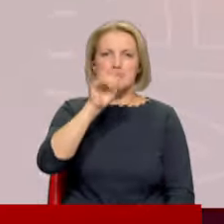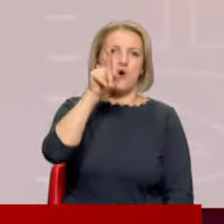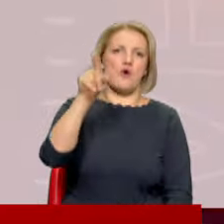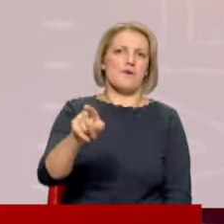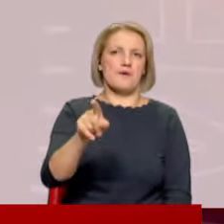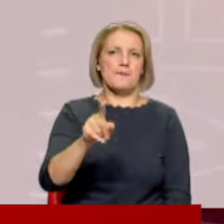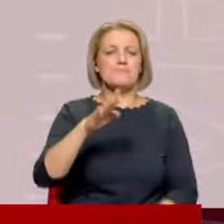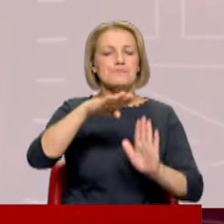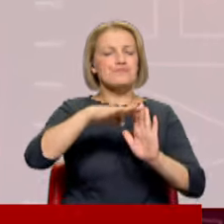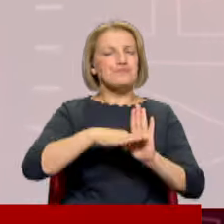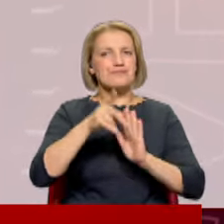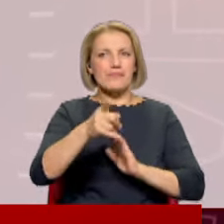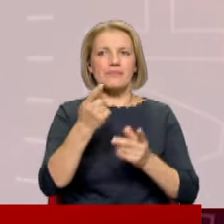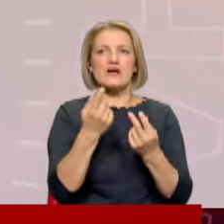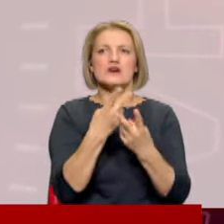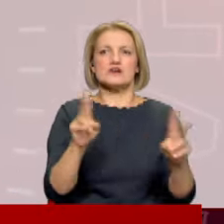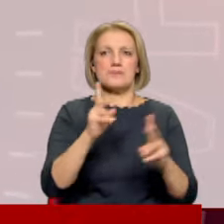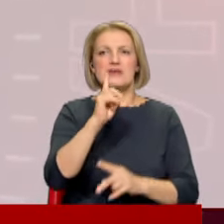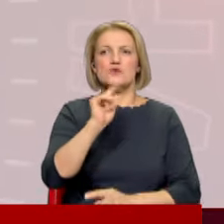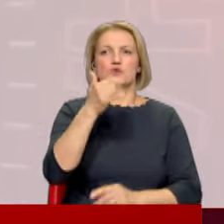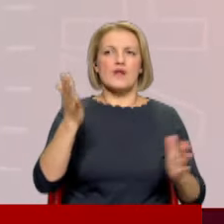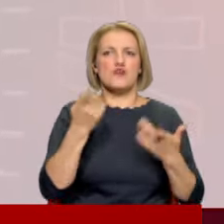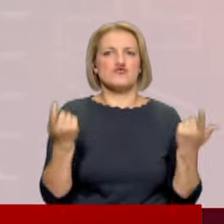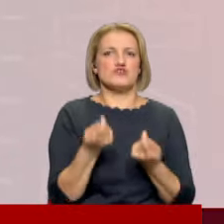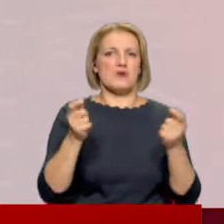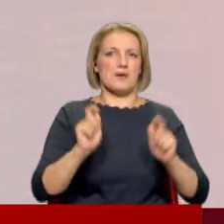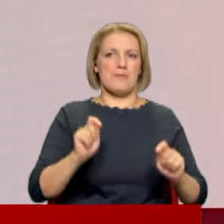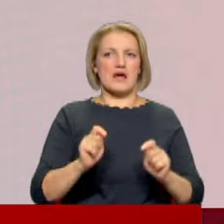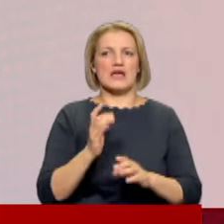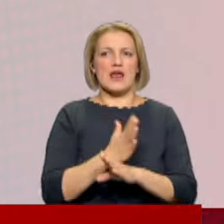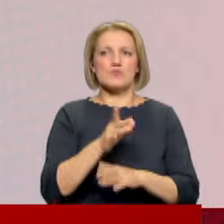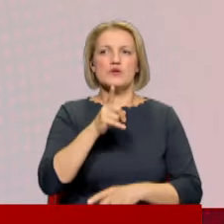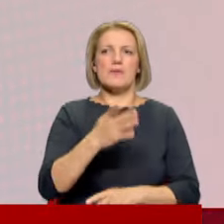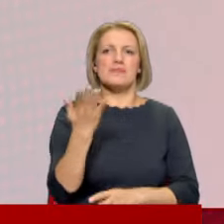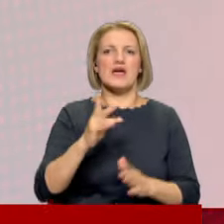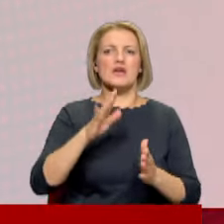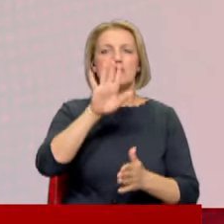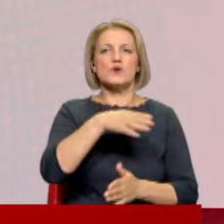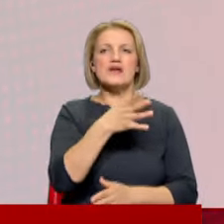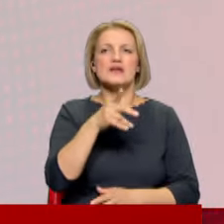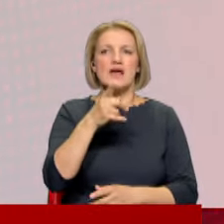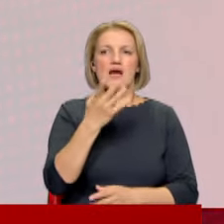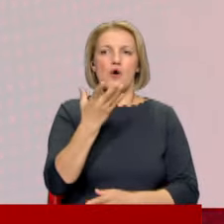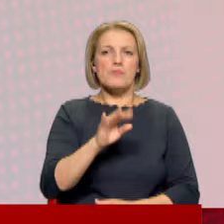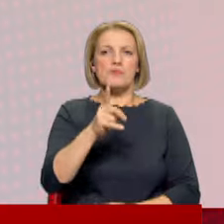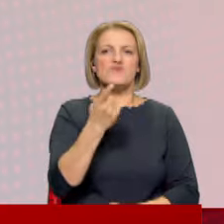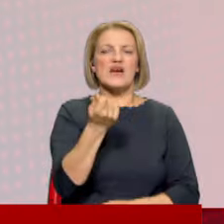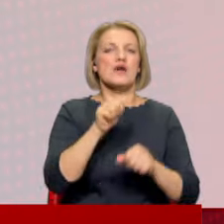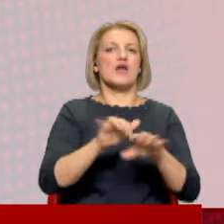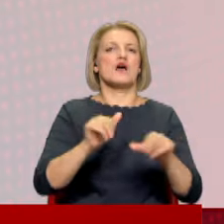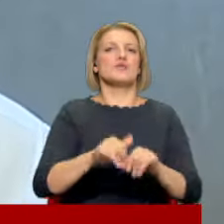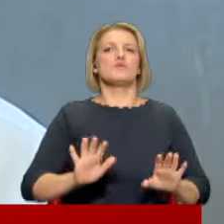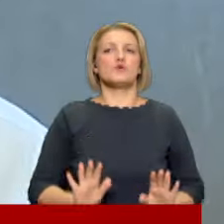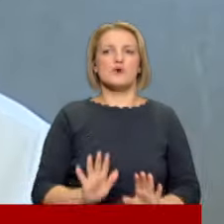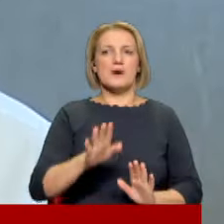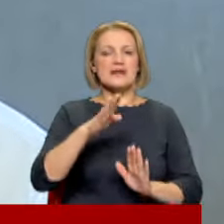fiyatlarının açıklanması için ekstra bir gün daha çalışma yapmak gerekiyor. Bu sebeple artık gösterge niteliği taşımayan bu fiyatları